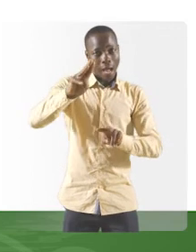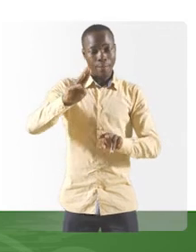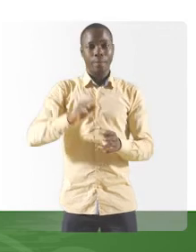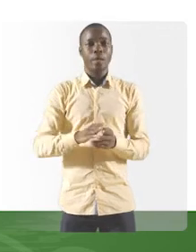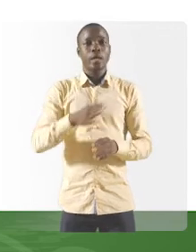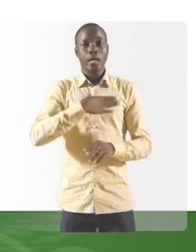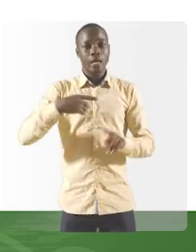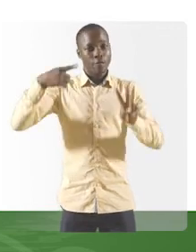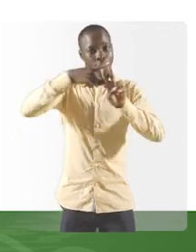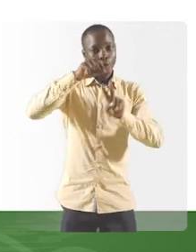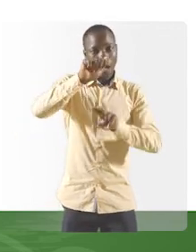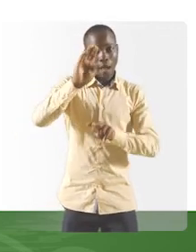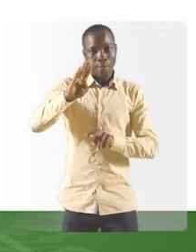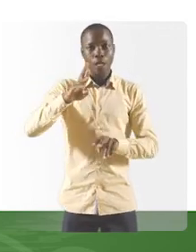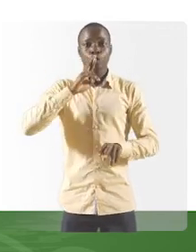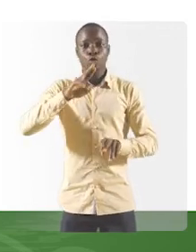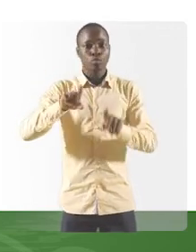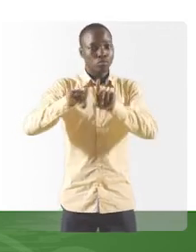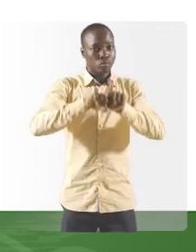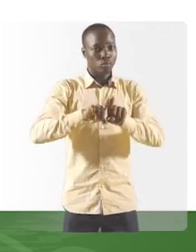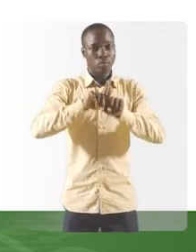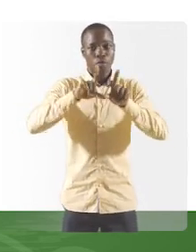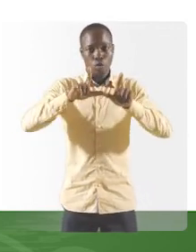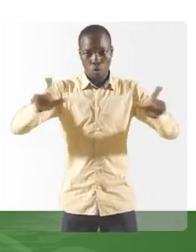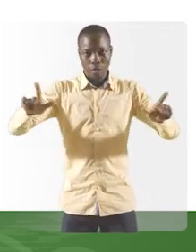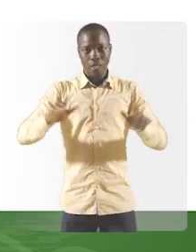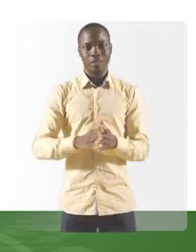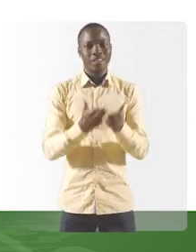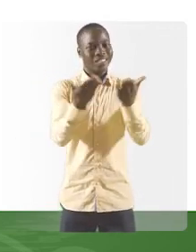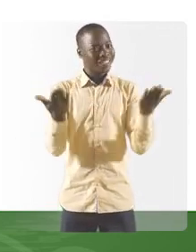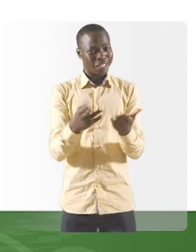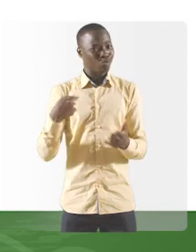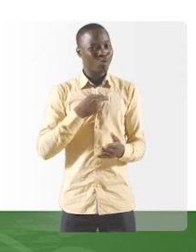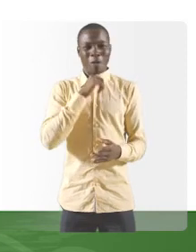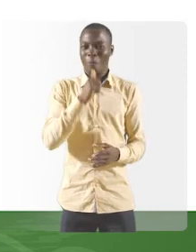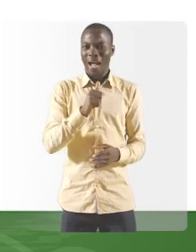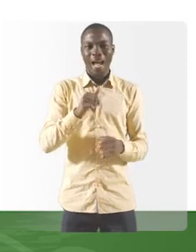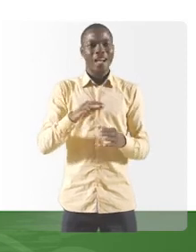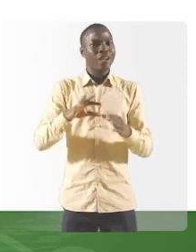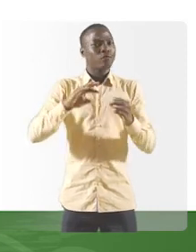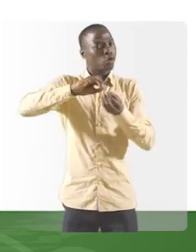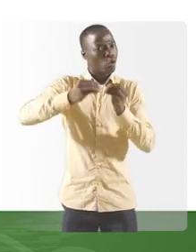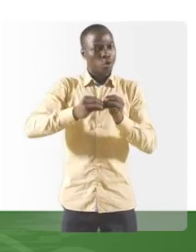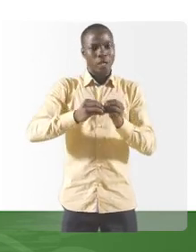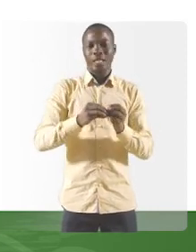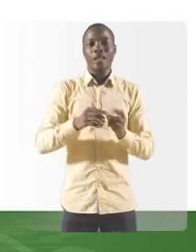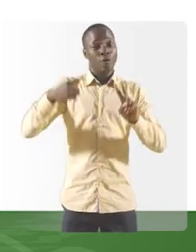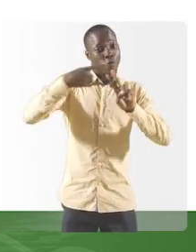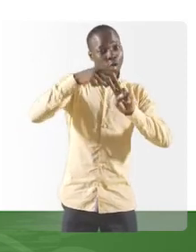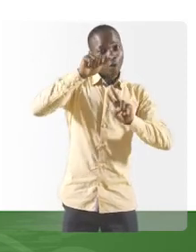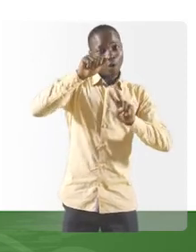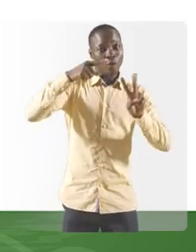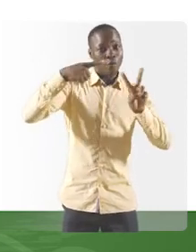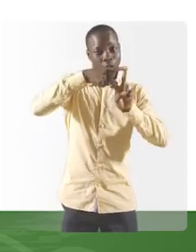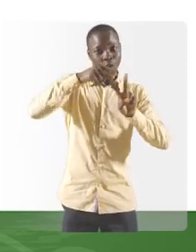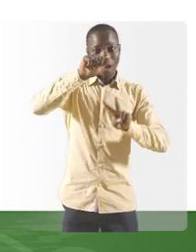vecteur AB sont collinéaires. Ici, on n'a pas les coordonnées du vecteur AM et du vecteur AB,